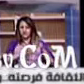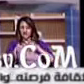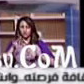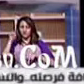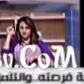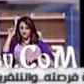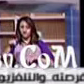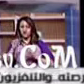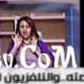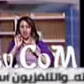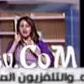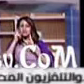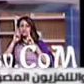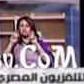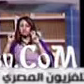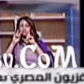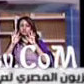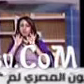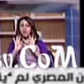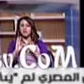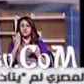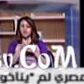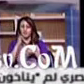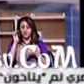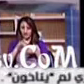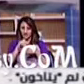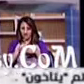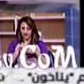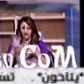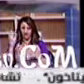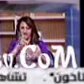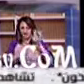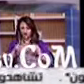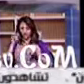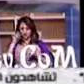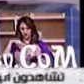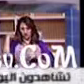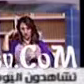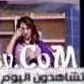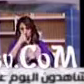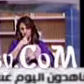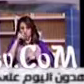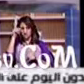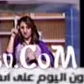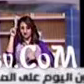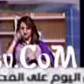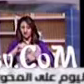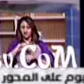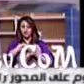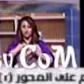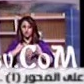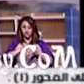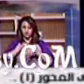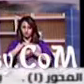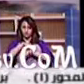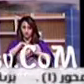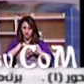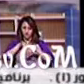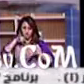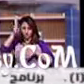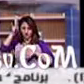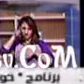النهارده هي اللجنه الانتخابات البرلمانيه لكن اللجنه دي دلوقتي استدعاءها ليه من جديد النهارده لا استدعاها ايه